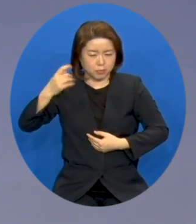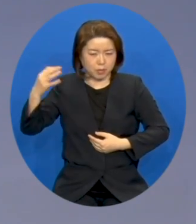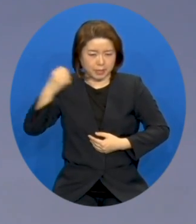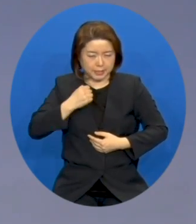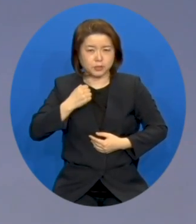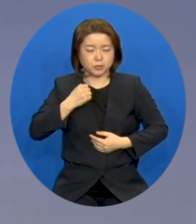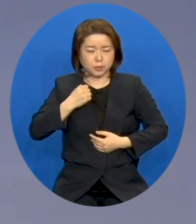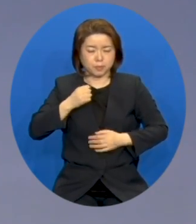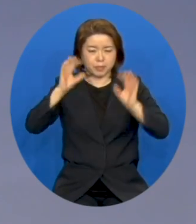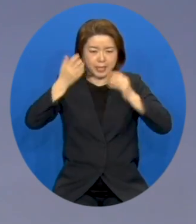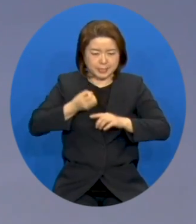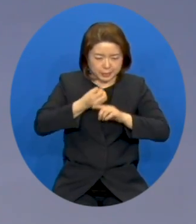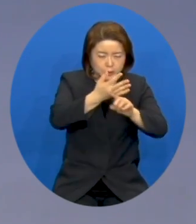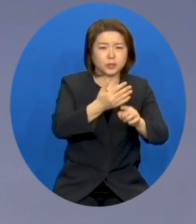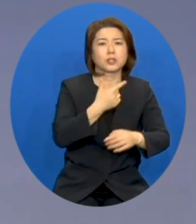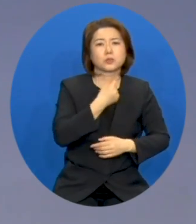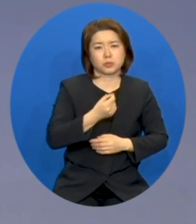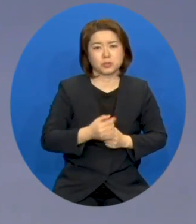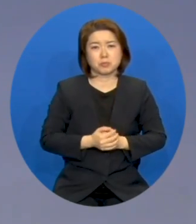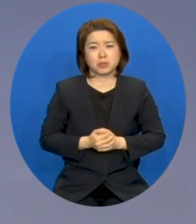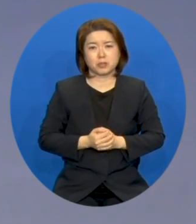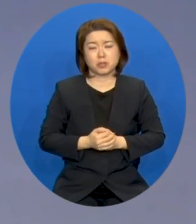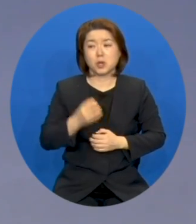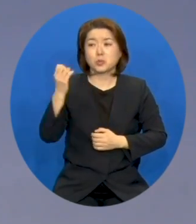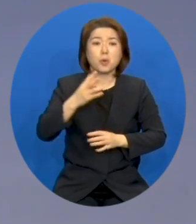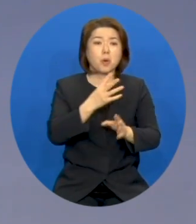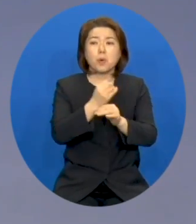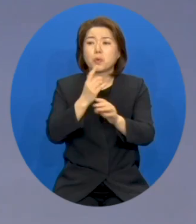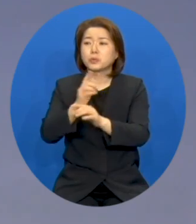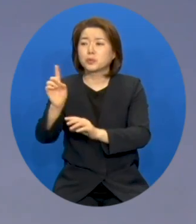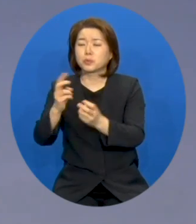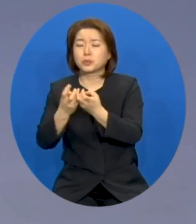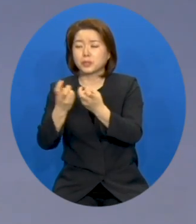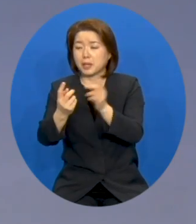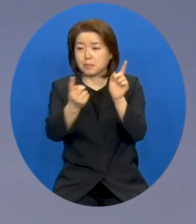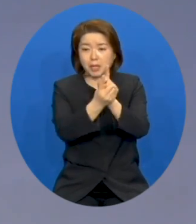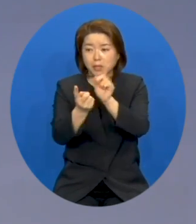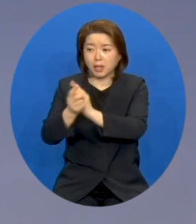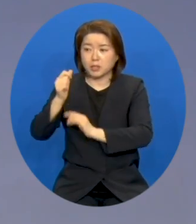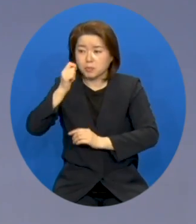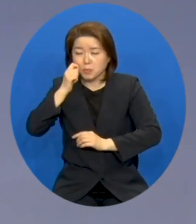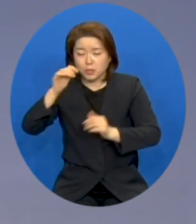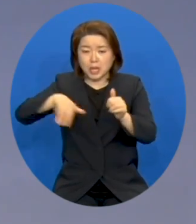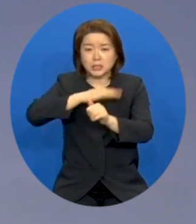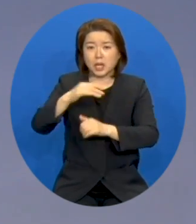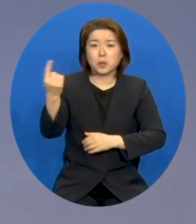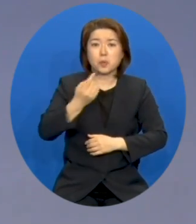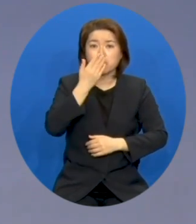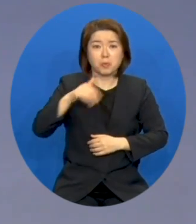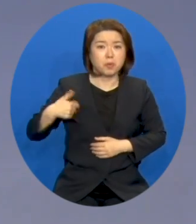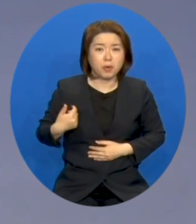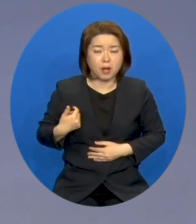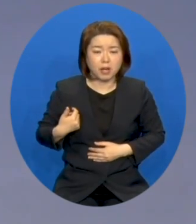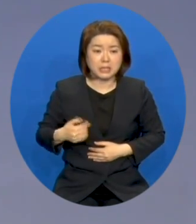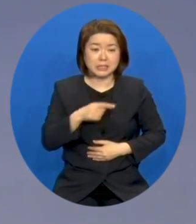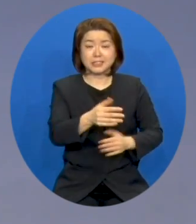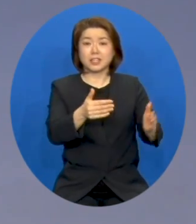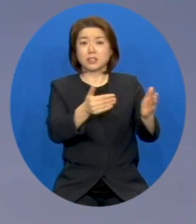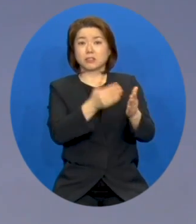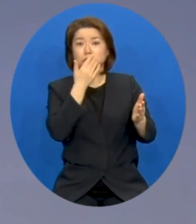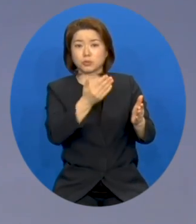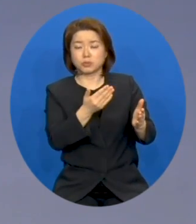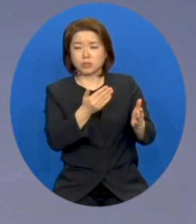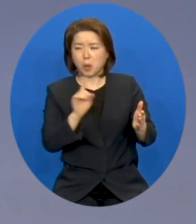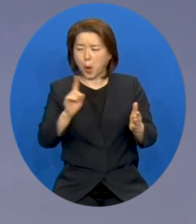아이들에게 전하리라. 또 언제 어떻게 만나지 못할 상황이 올지도 모릅니다. 이렇게 끝일 수도 있는 거죠.